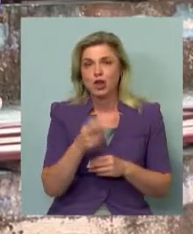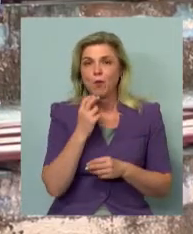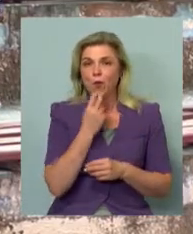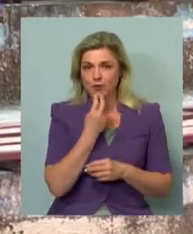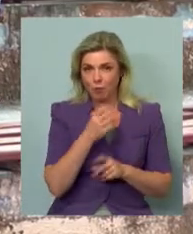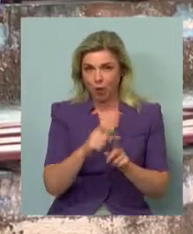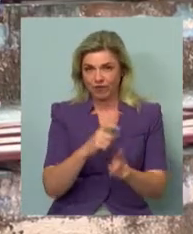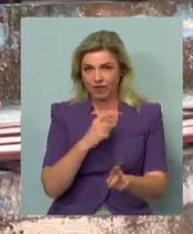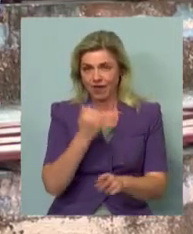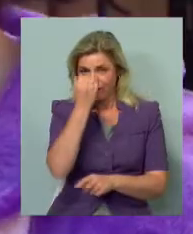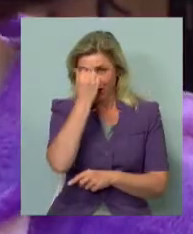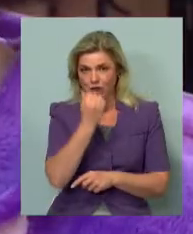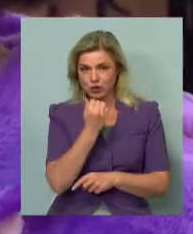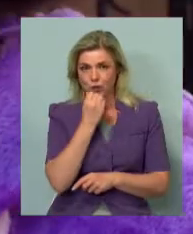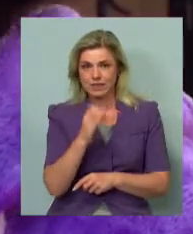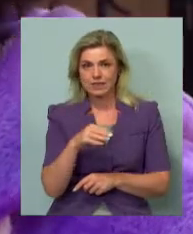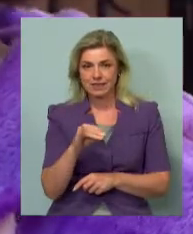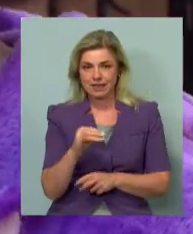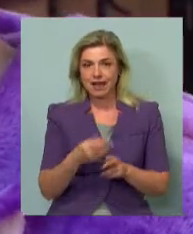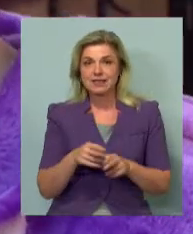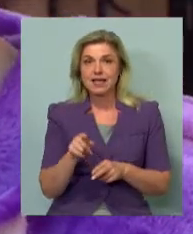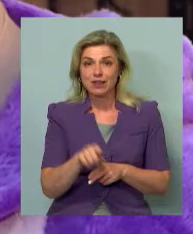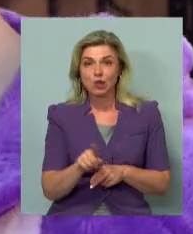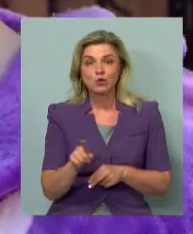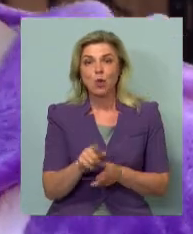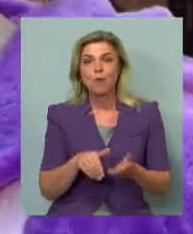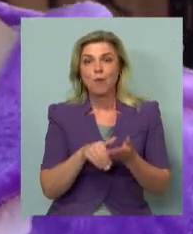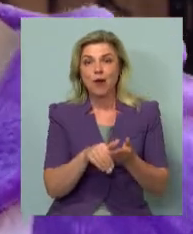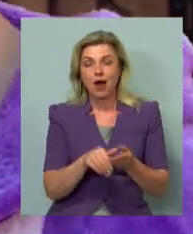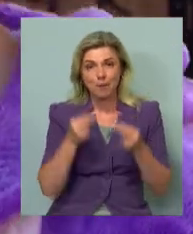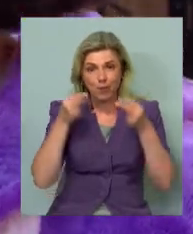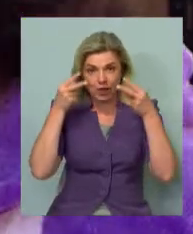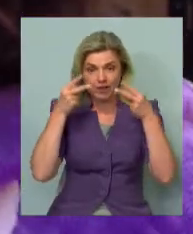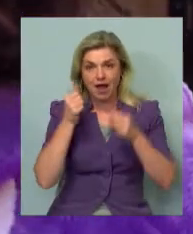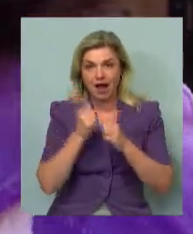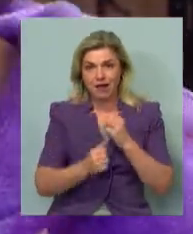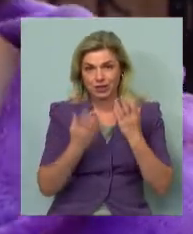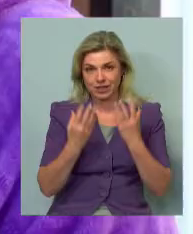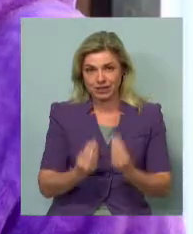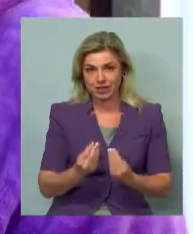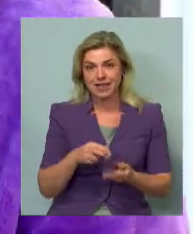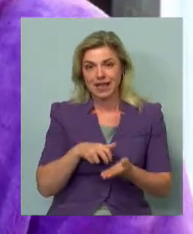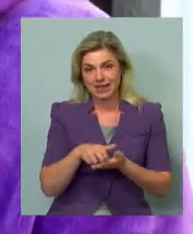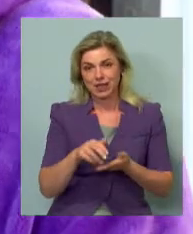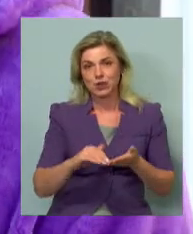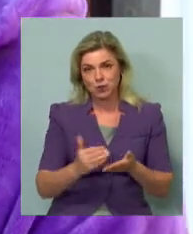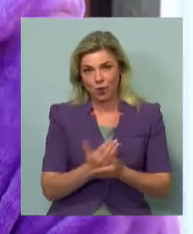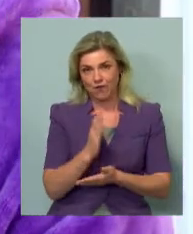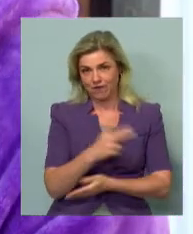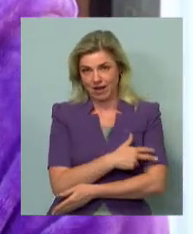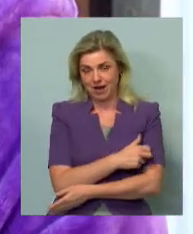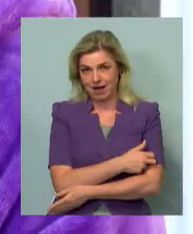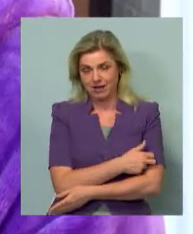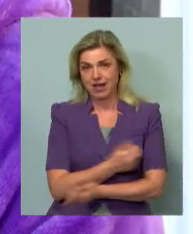відповідь, вдячності. Це те, що допомагає тобі прокидатися кожного дня і йти знову до лікарні. Зараз, на жаль,